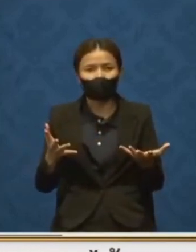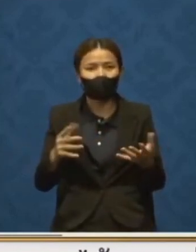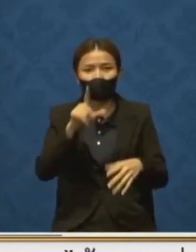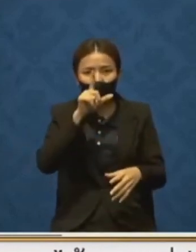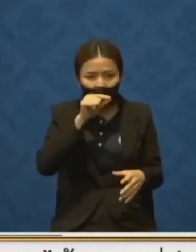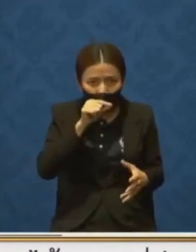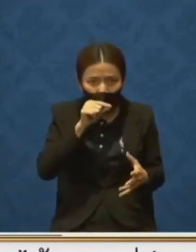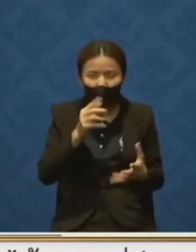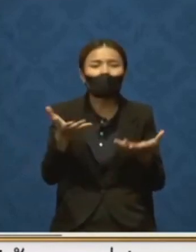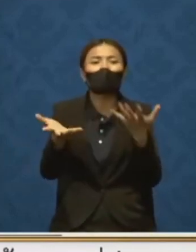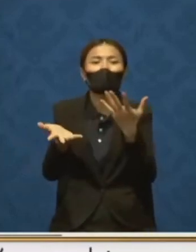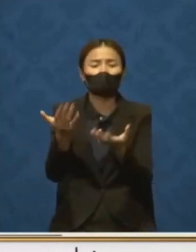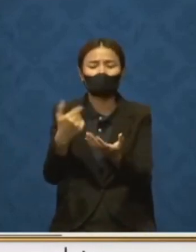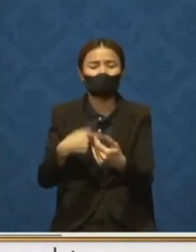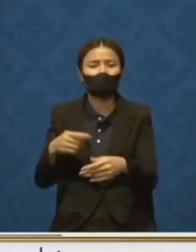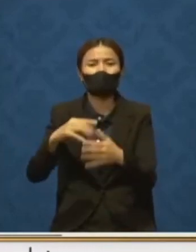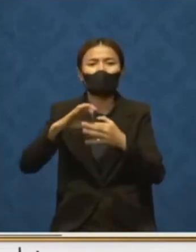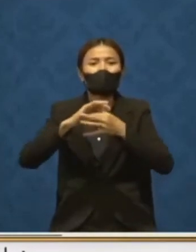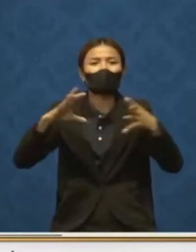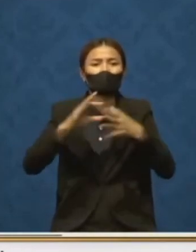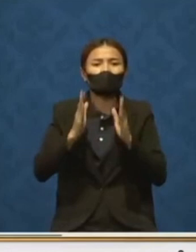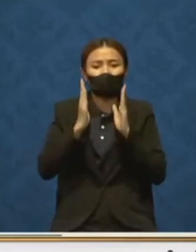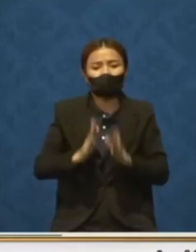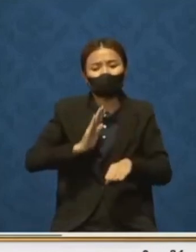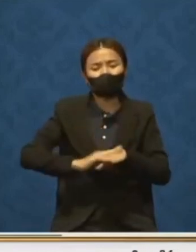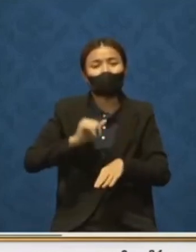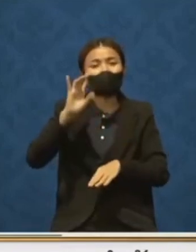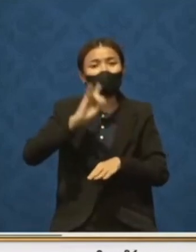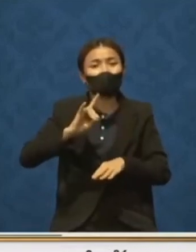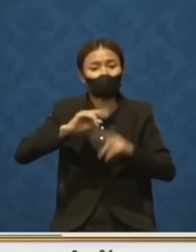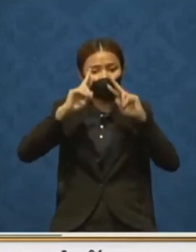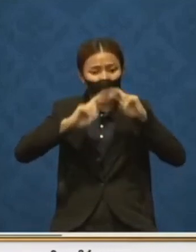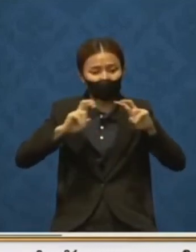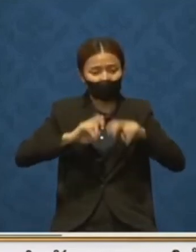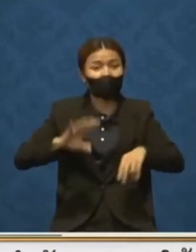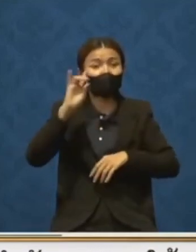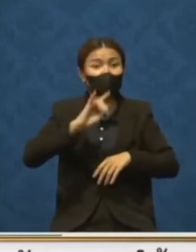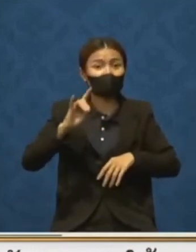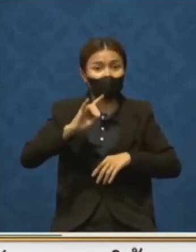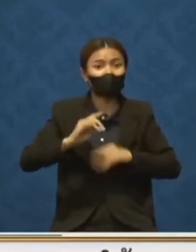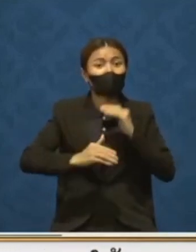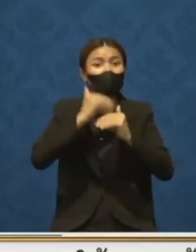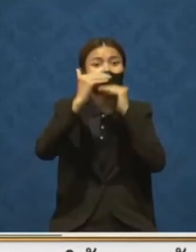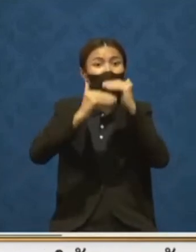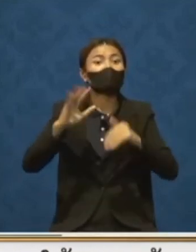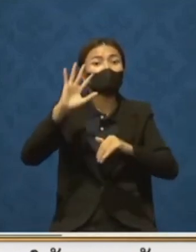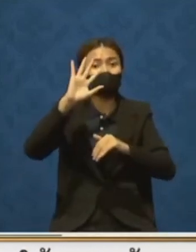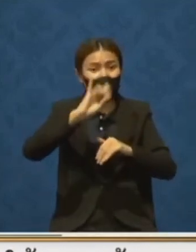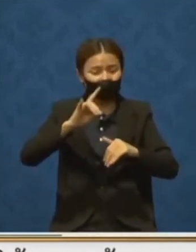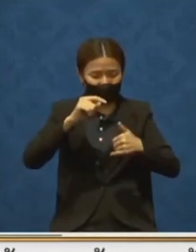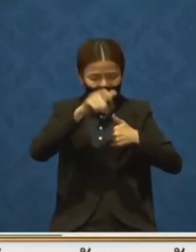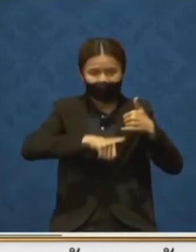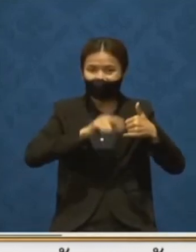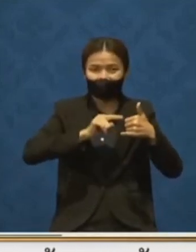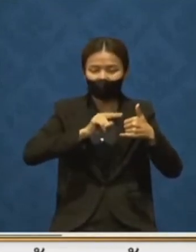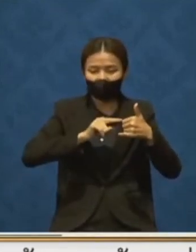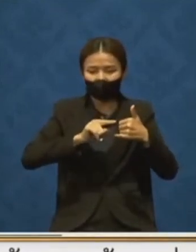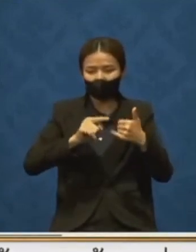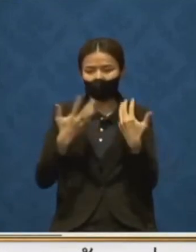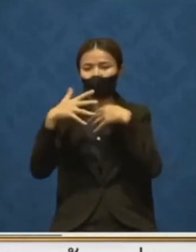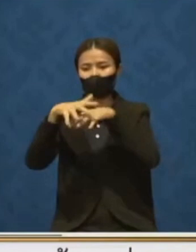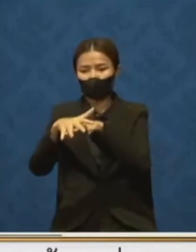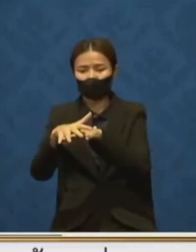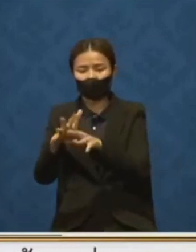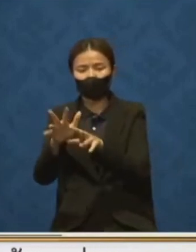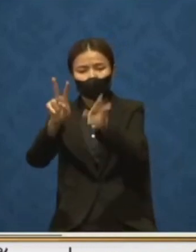ไก่หรืออะไรก็สุดแท้แต่นะครับเพราะฉะนั้นเนี่ยเรียนว่าเมื่อเราพิจารณาร่วมกันแล้วกรรมธิการร่วม